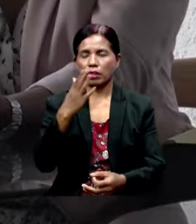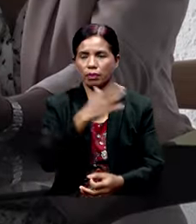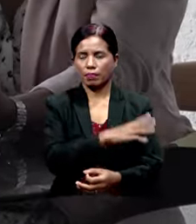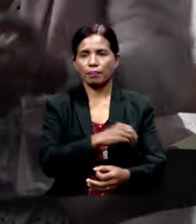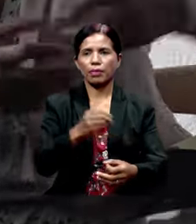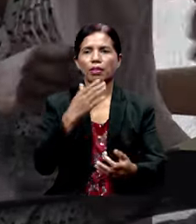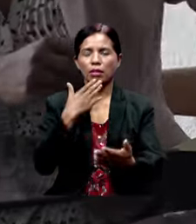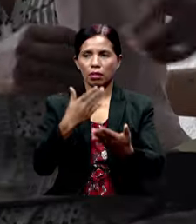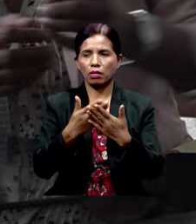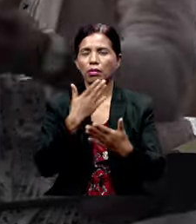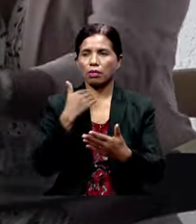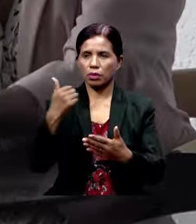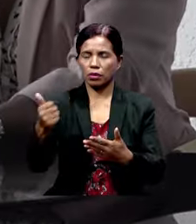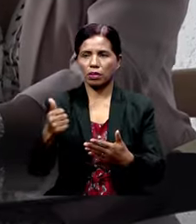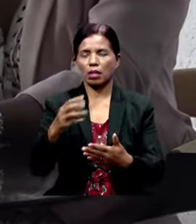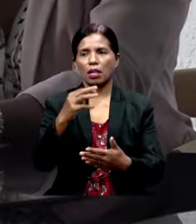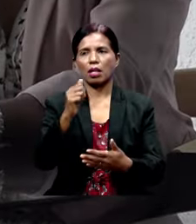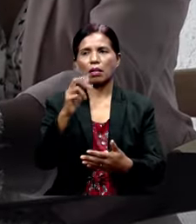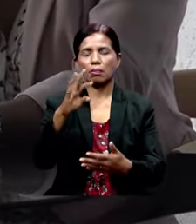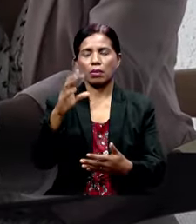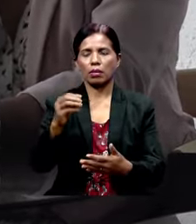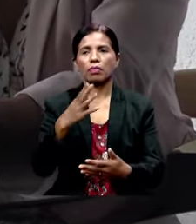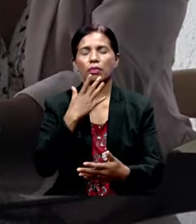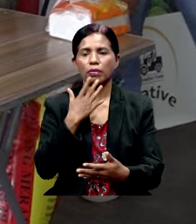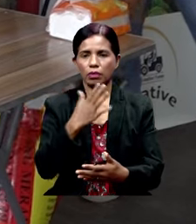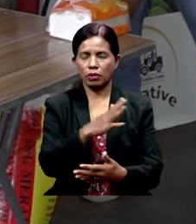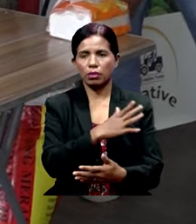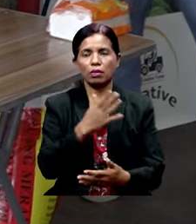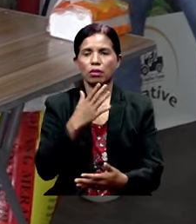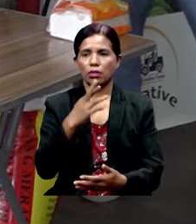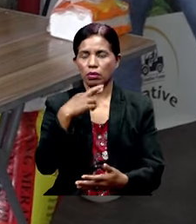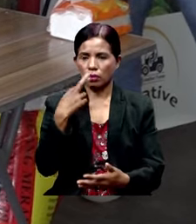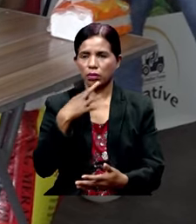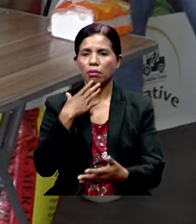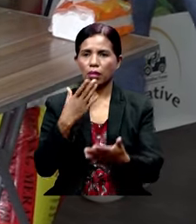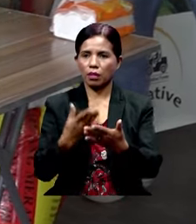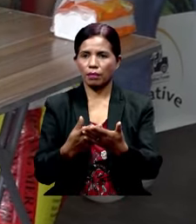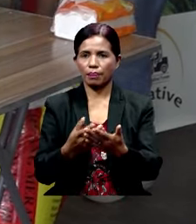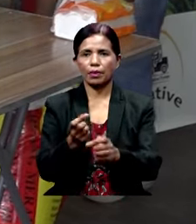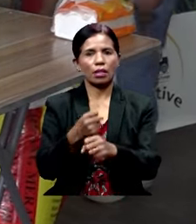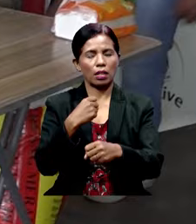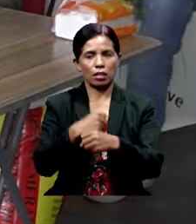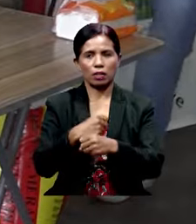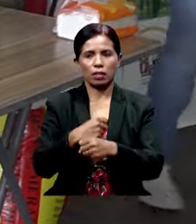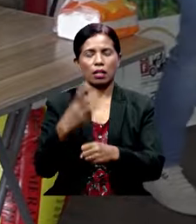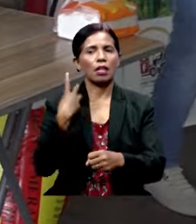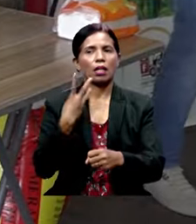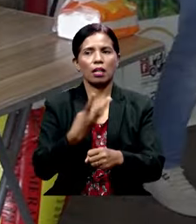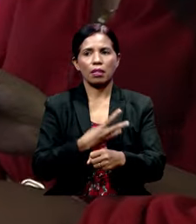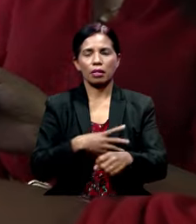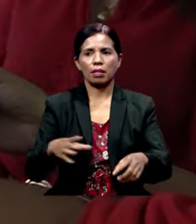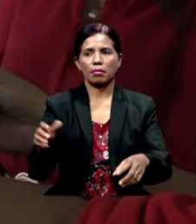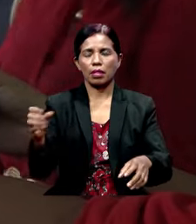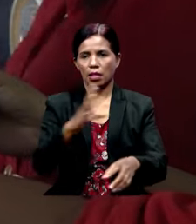tambin amor de familia mus fos nebe ke gustu ikuali dari dia ohin halona demo Ami rasik parti